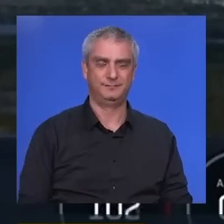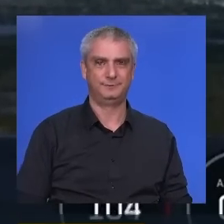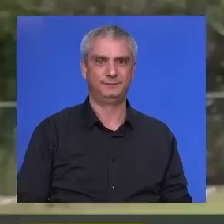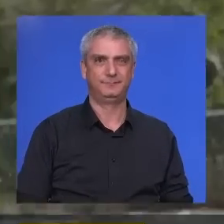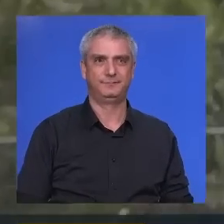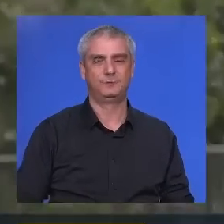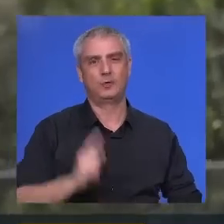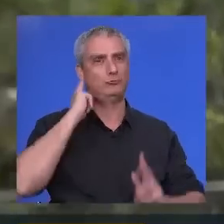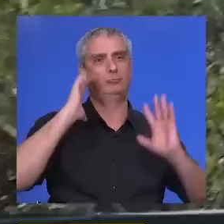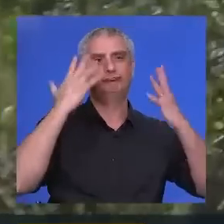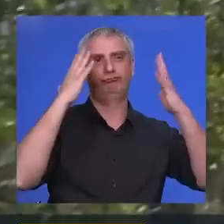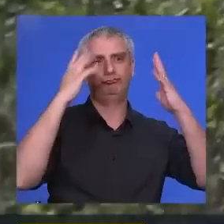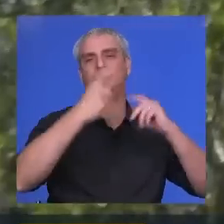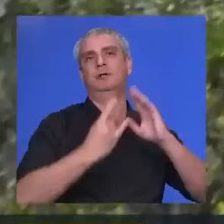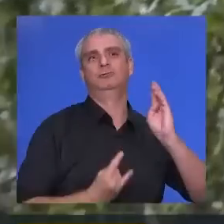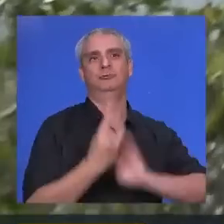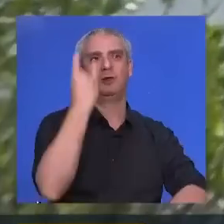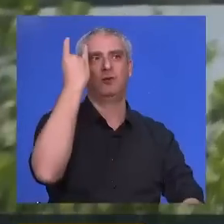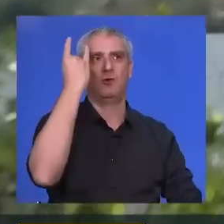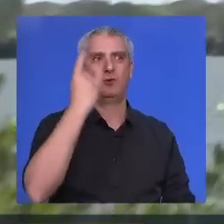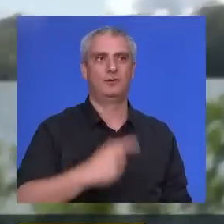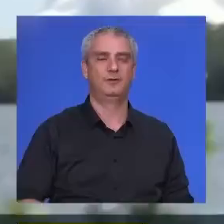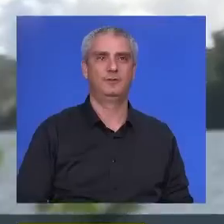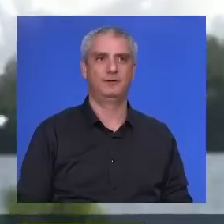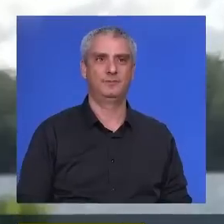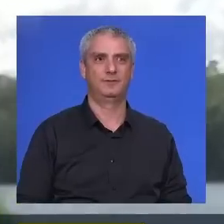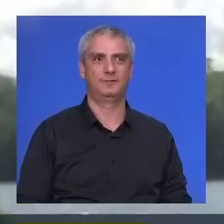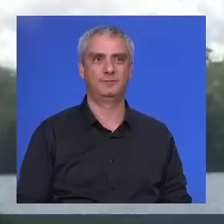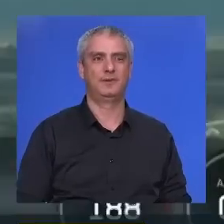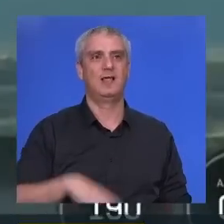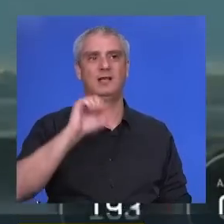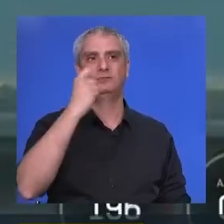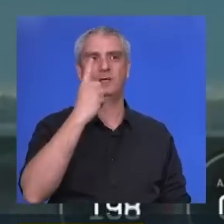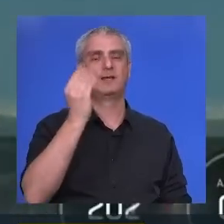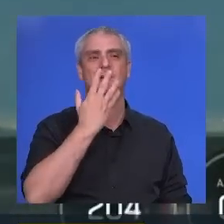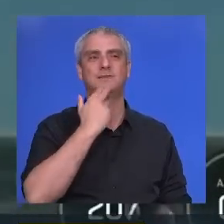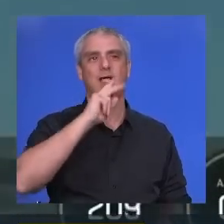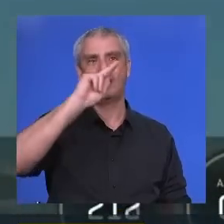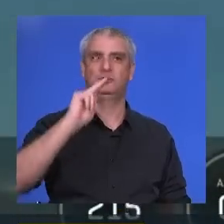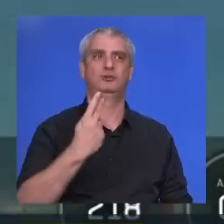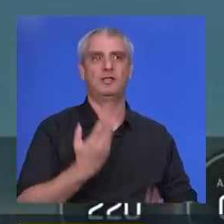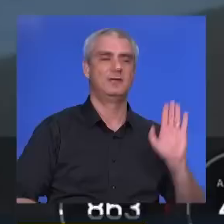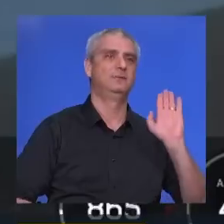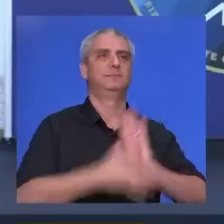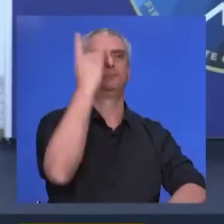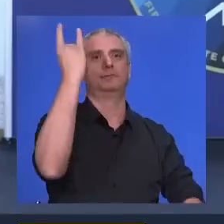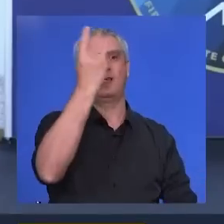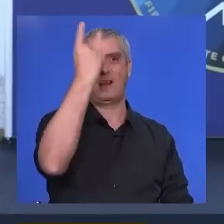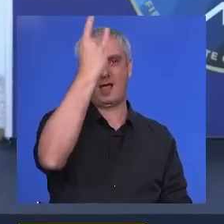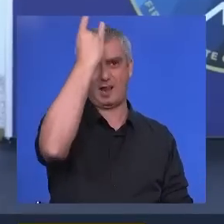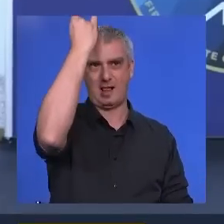זהו השיגור. אקסיום 1 עם הישראלי השני שיוצא